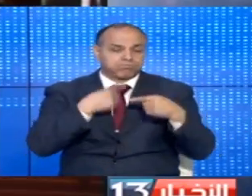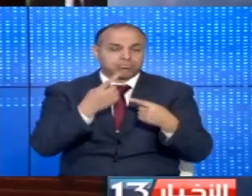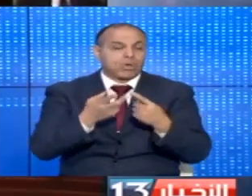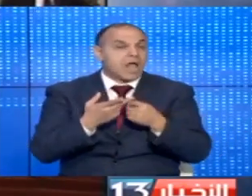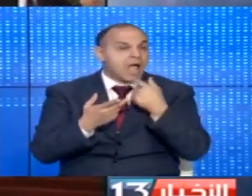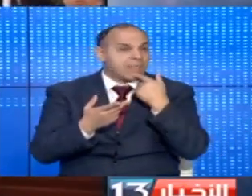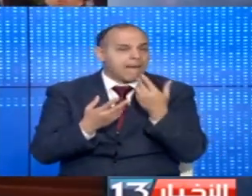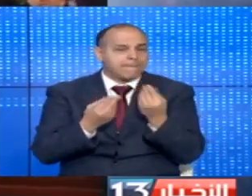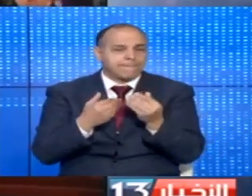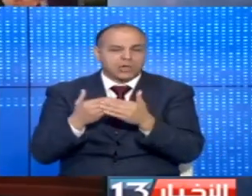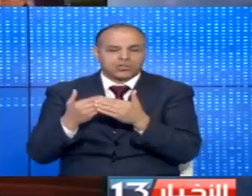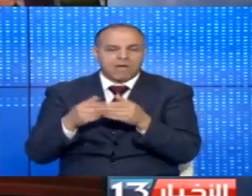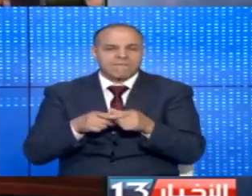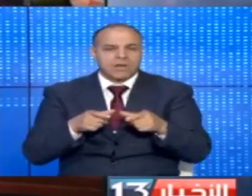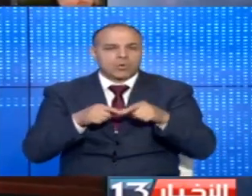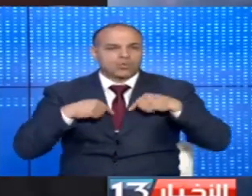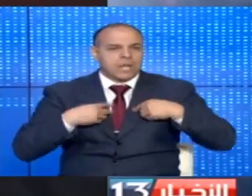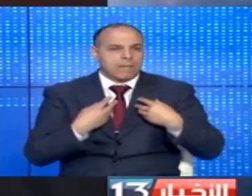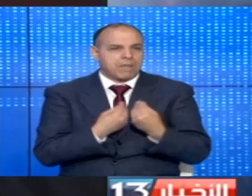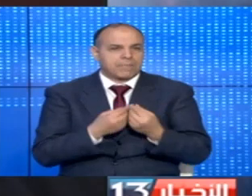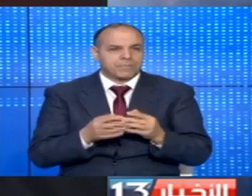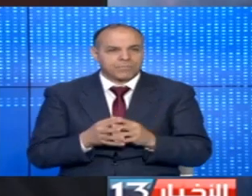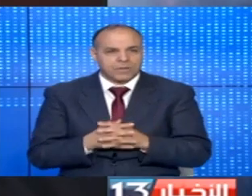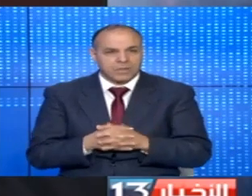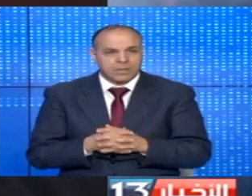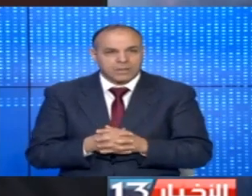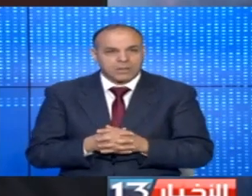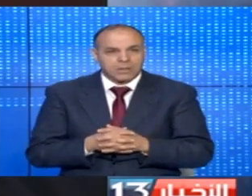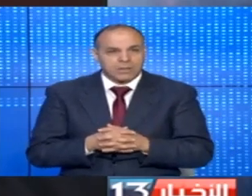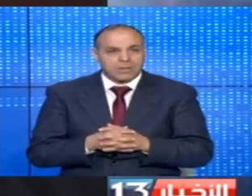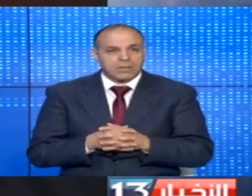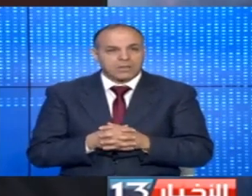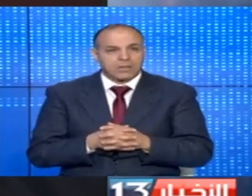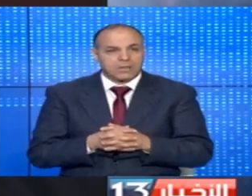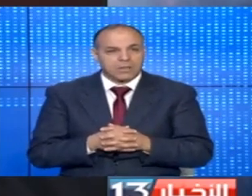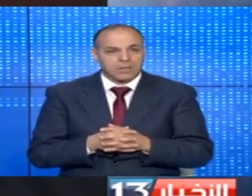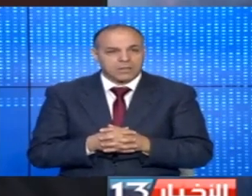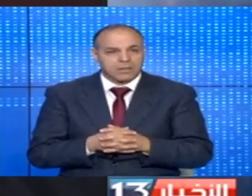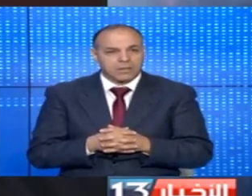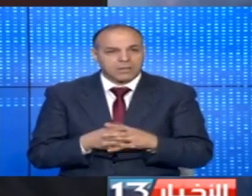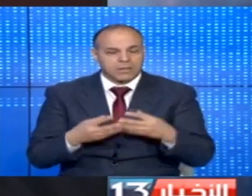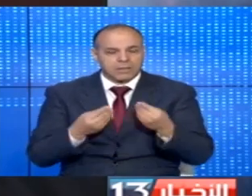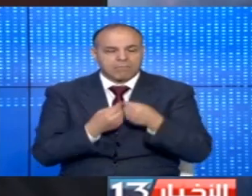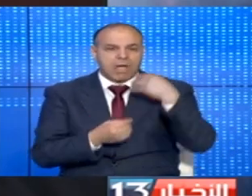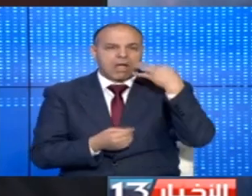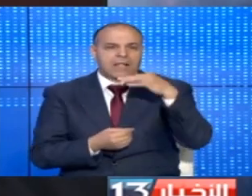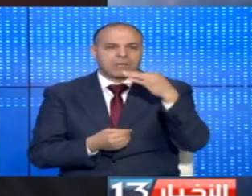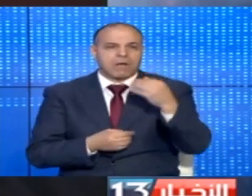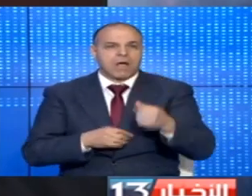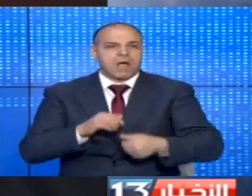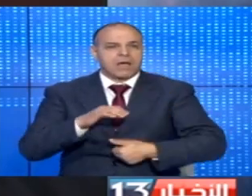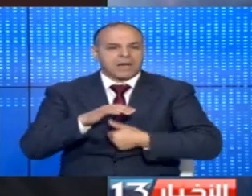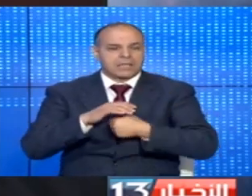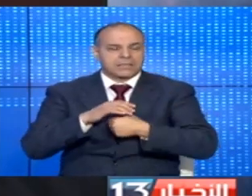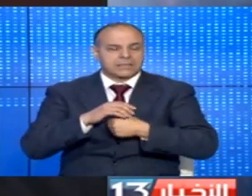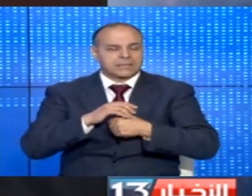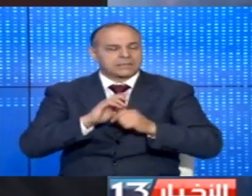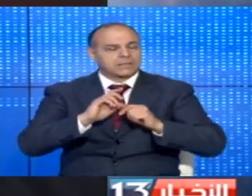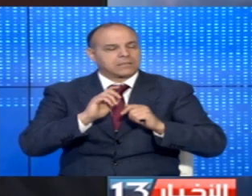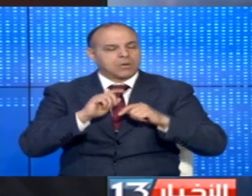شعبه عدد الفريق الحكومي انا اجتمعت الى خطاب الرئيس المكلف